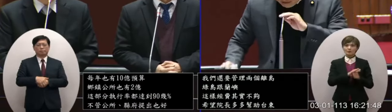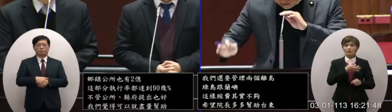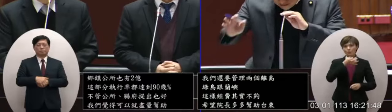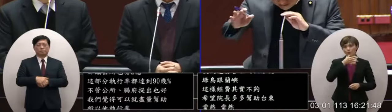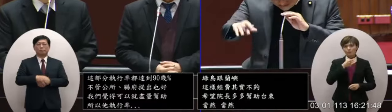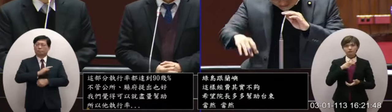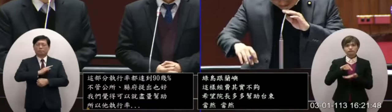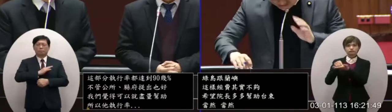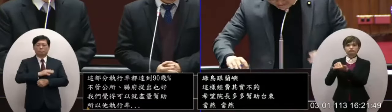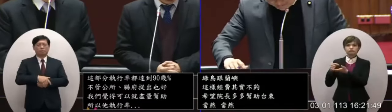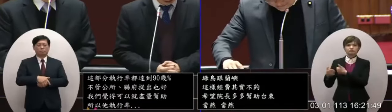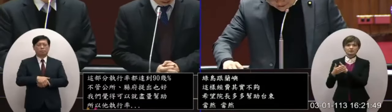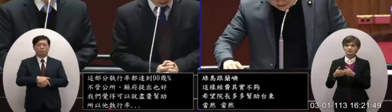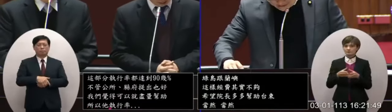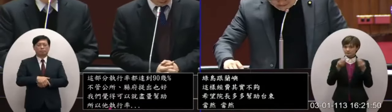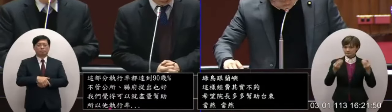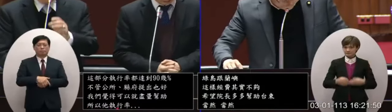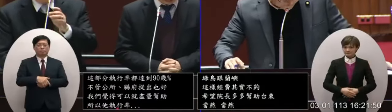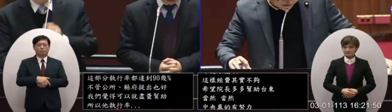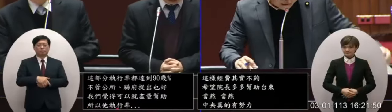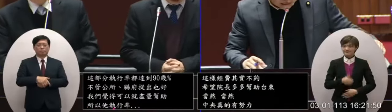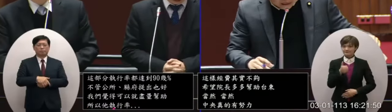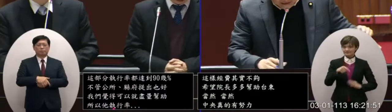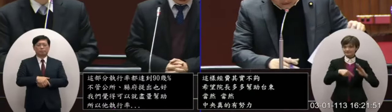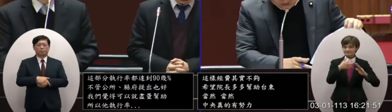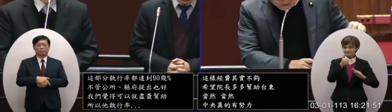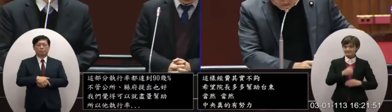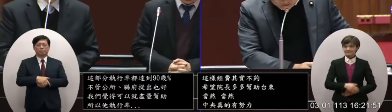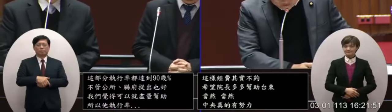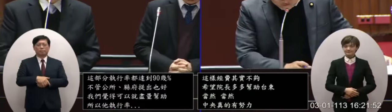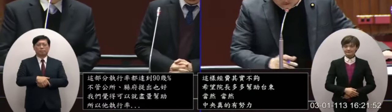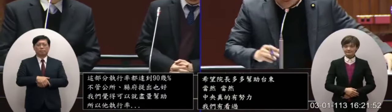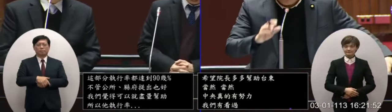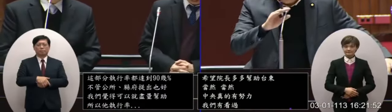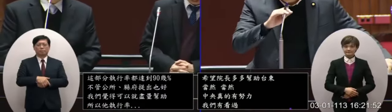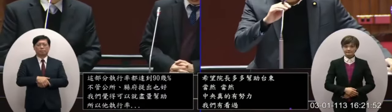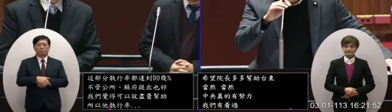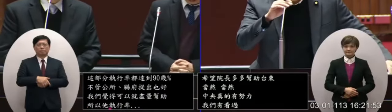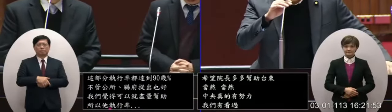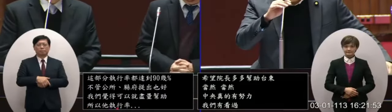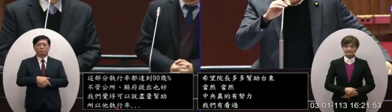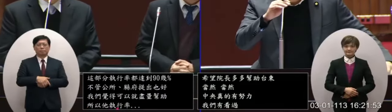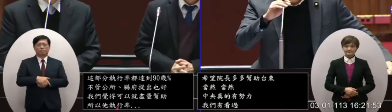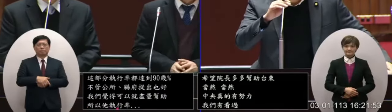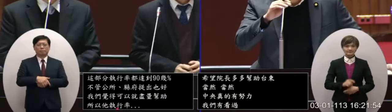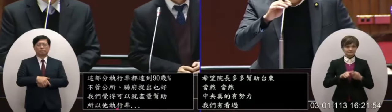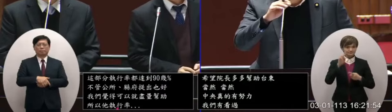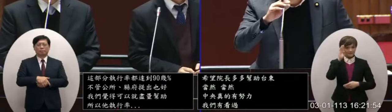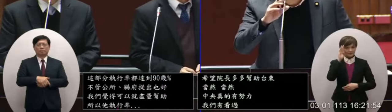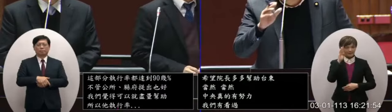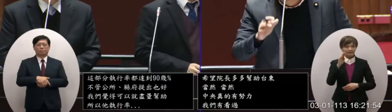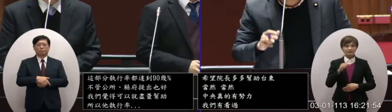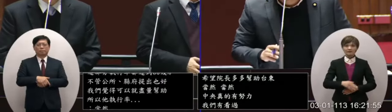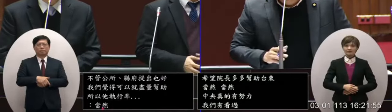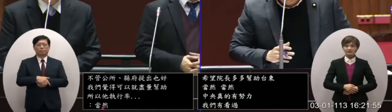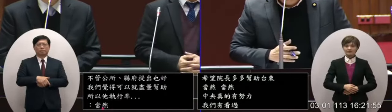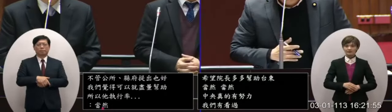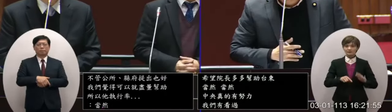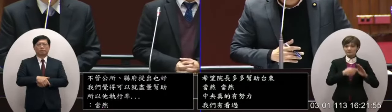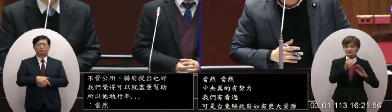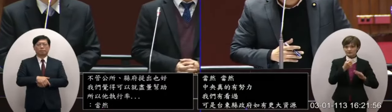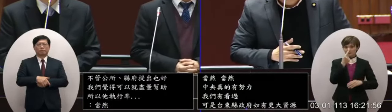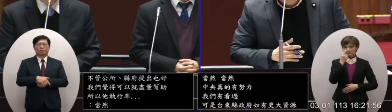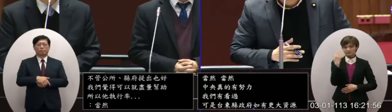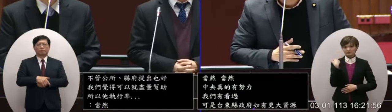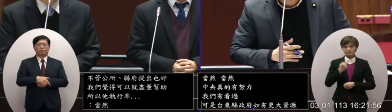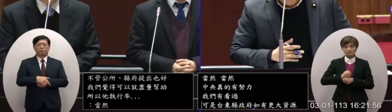哦，当然 了。OK， 好，谢谢院长。我们现在来谈，不好意思，那个院长，不好意思，因为我之前的